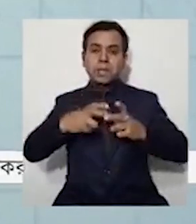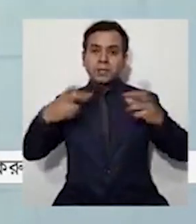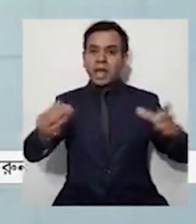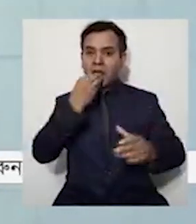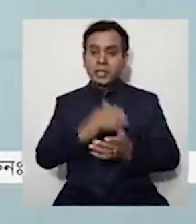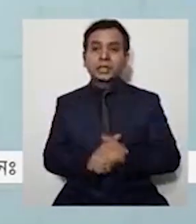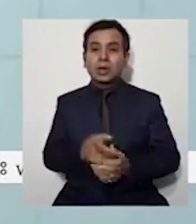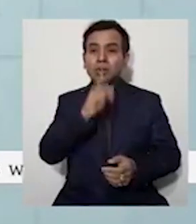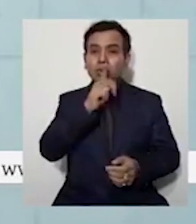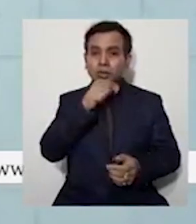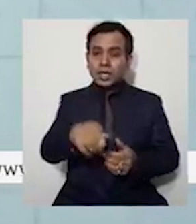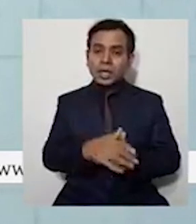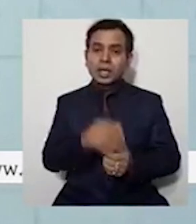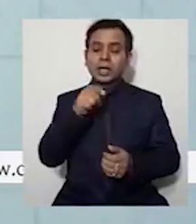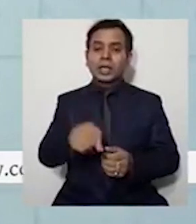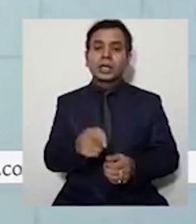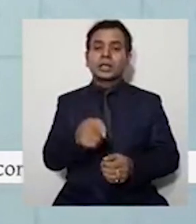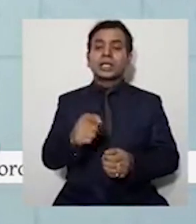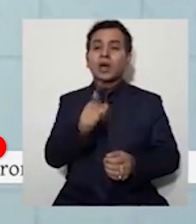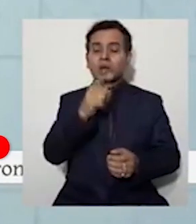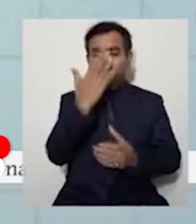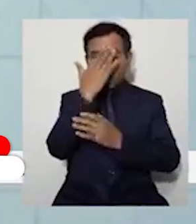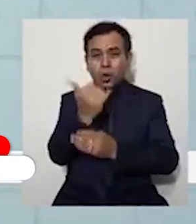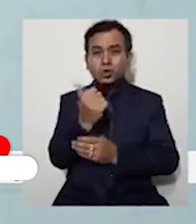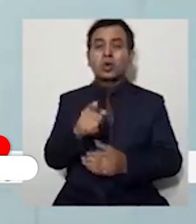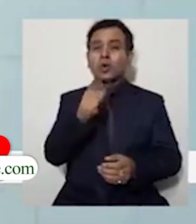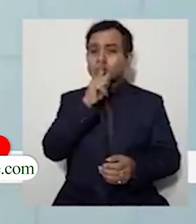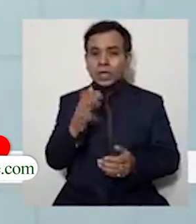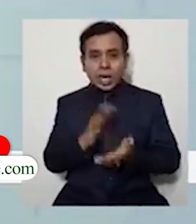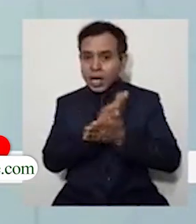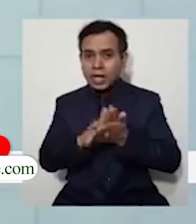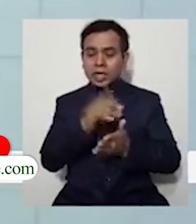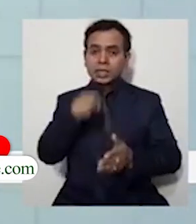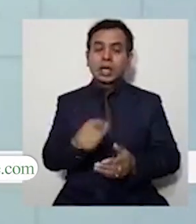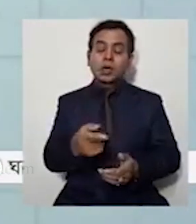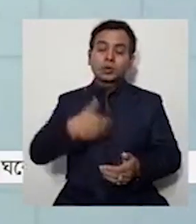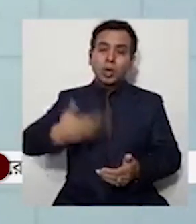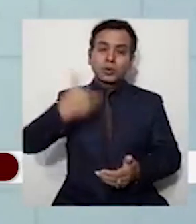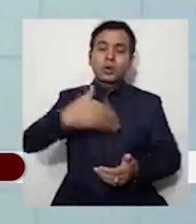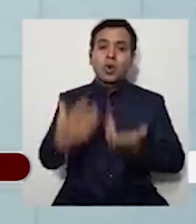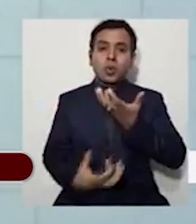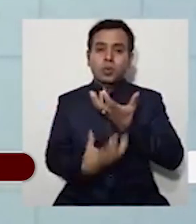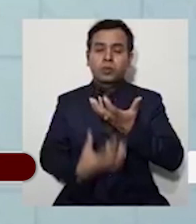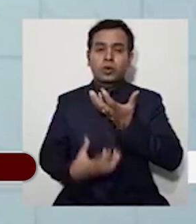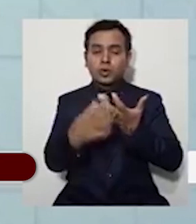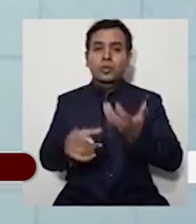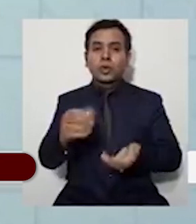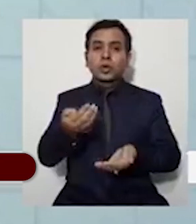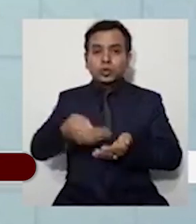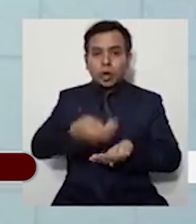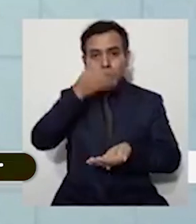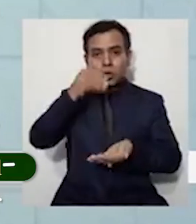গরম পানি হলে সুবিধা, স্বাস্থ্যের জন্য ভালো। এবং আপনারা ভিটামিন সি সমৃদ্ধ টাটকা ফল এবং জিঙ্ক সমৃদ্ধ